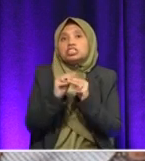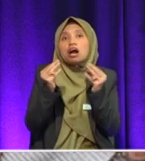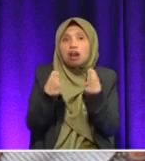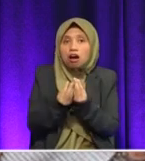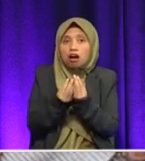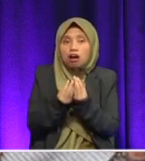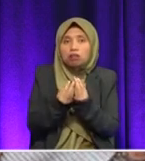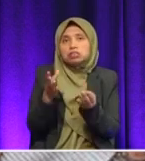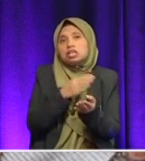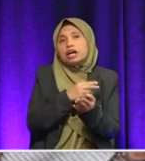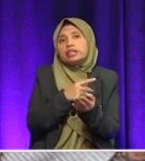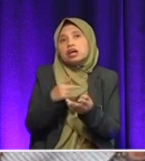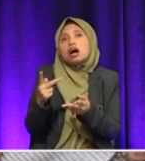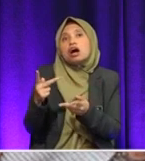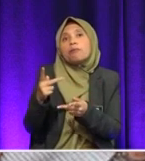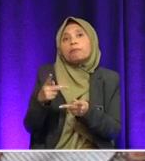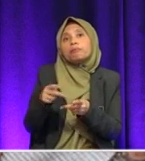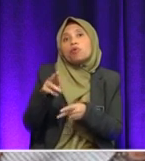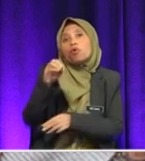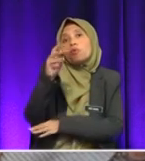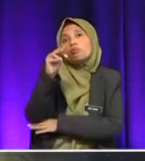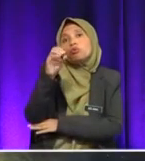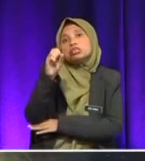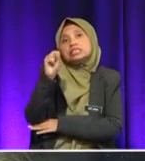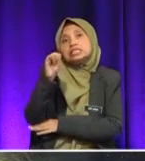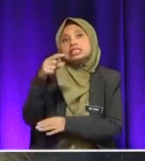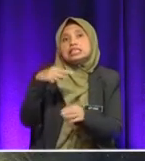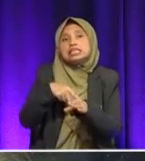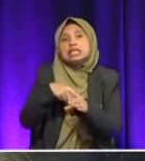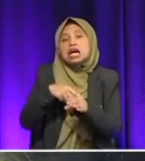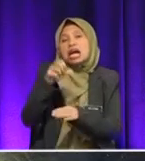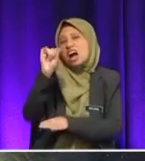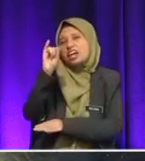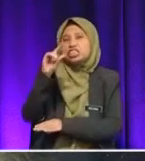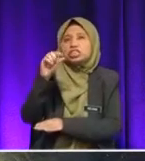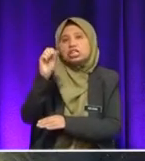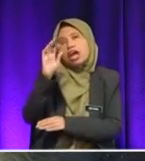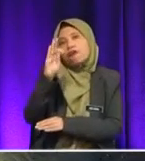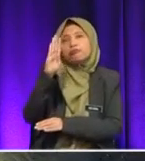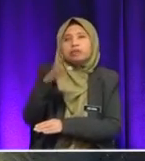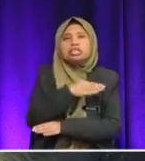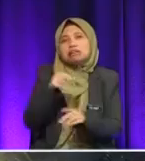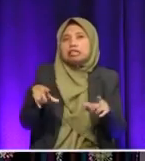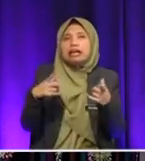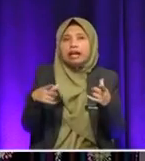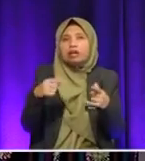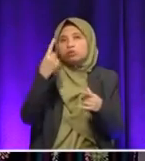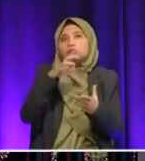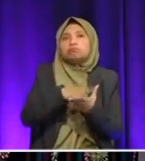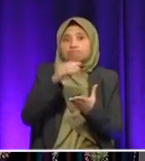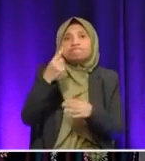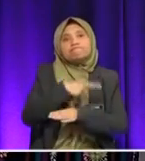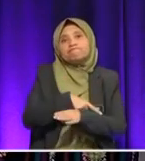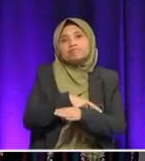kali adalah promosi SCBD namanya media sosial oke itu saja ngapung belajar yang kita